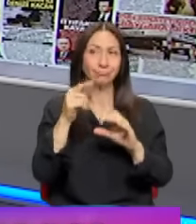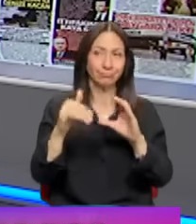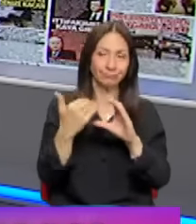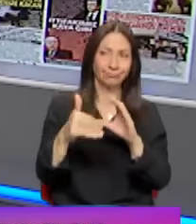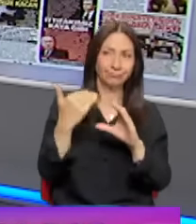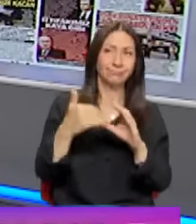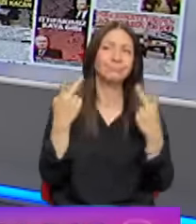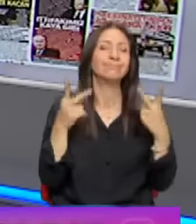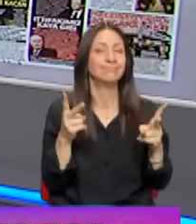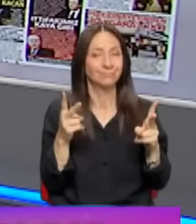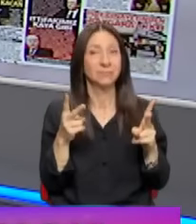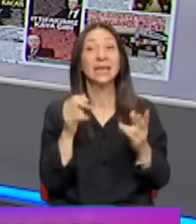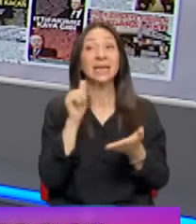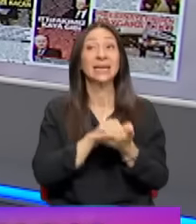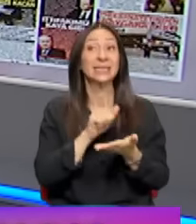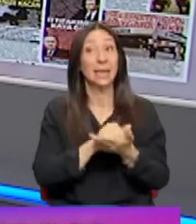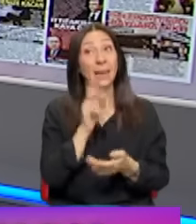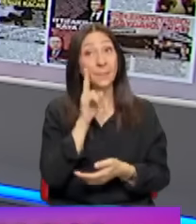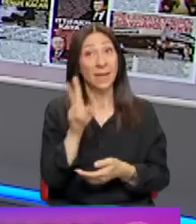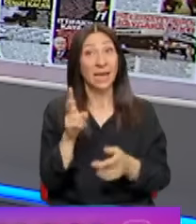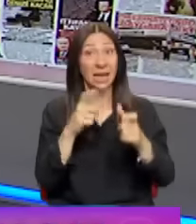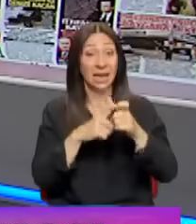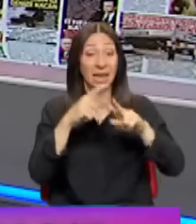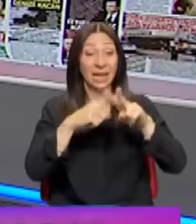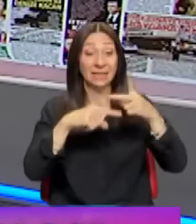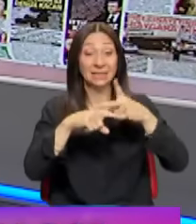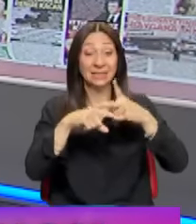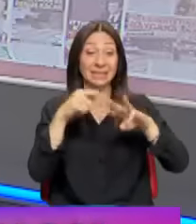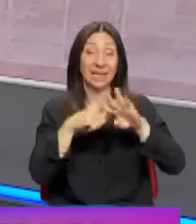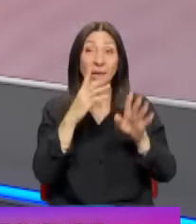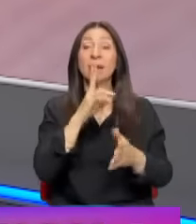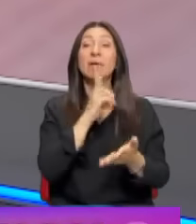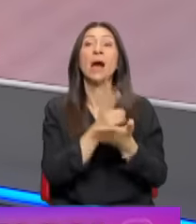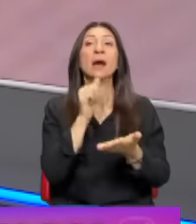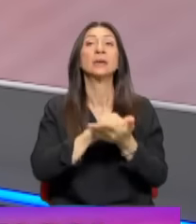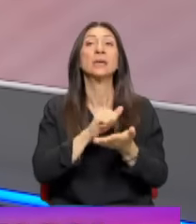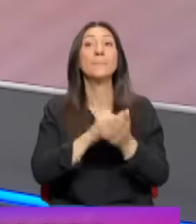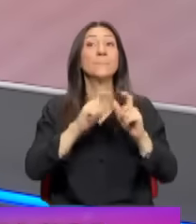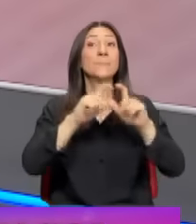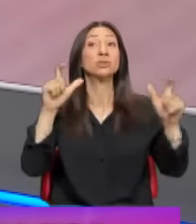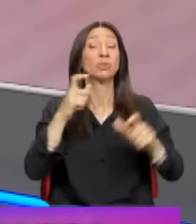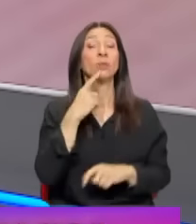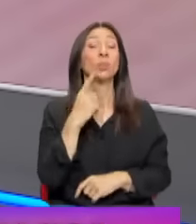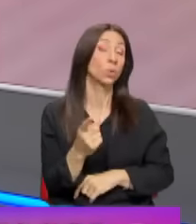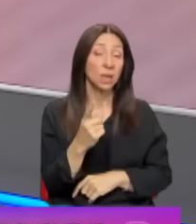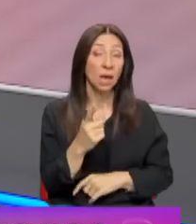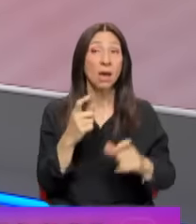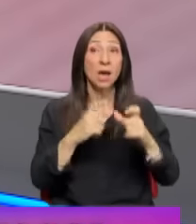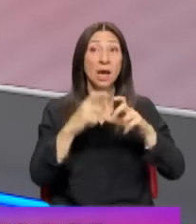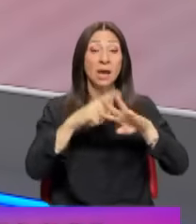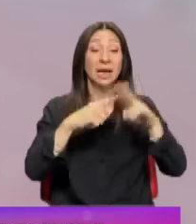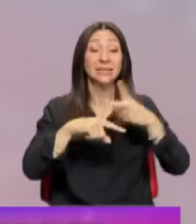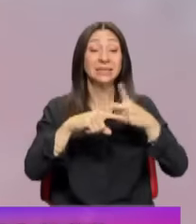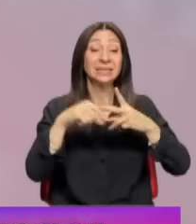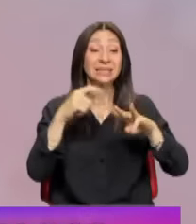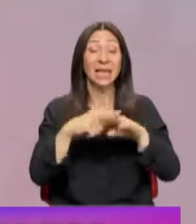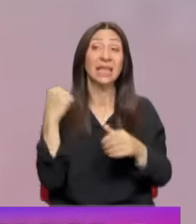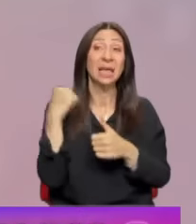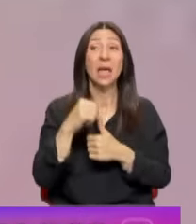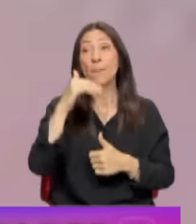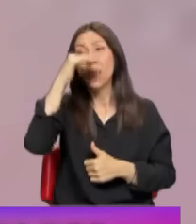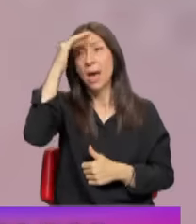bize ulaşabilirsiniz. Gazetelere bakalım, Gazze'ye gidelim. Karar Gazetesi manşetten diyor ki Gazze'ye yine